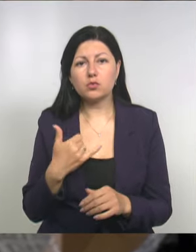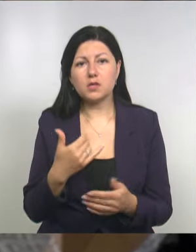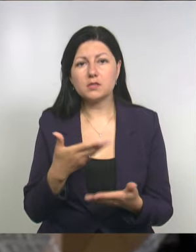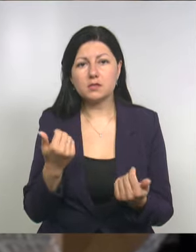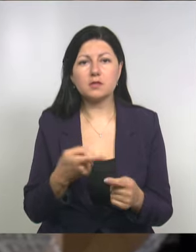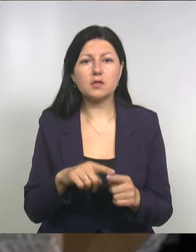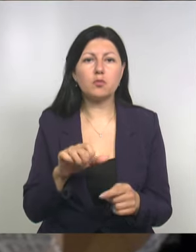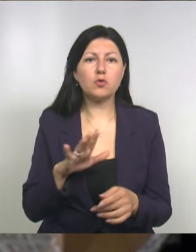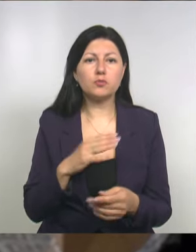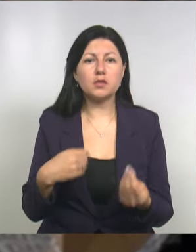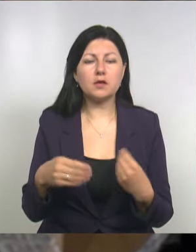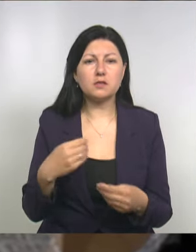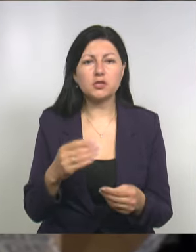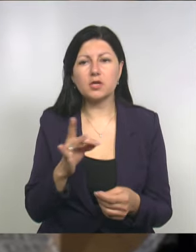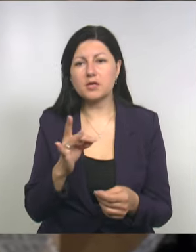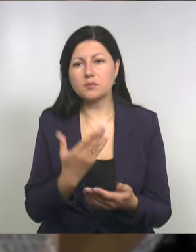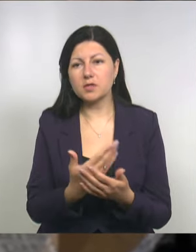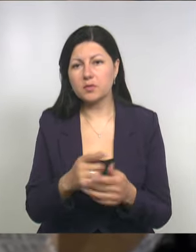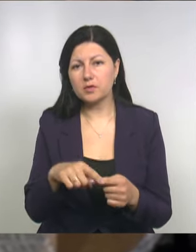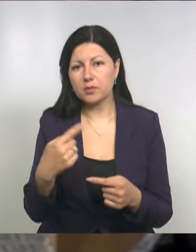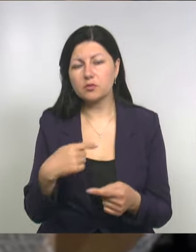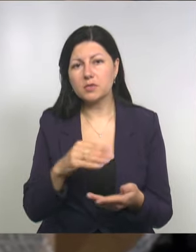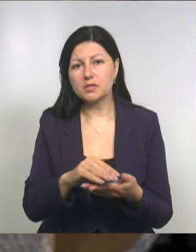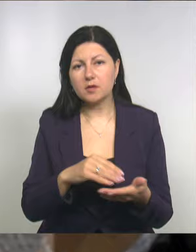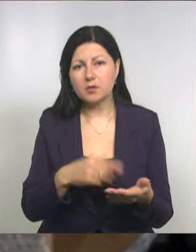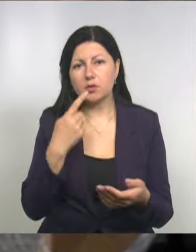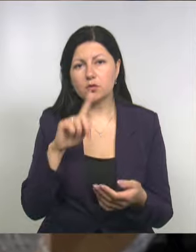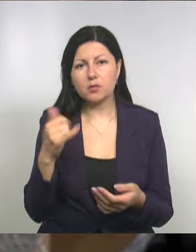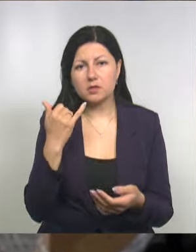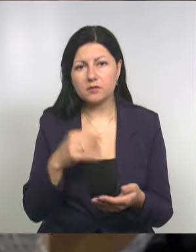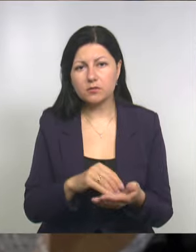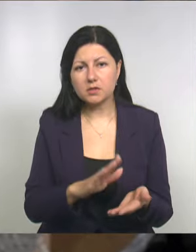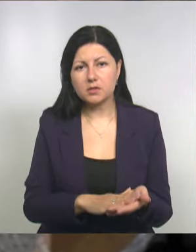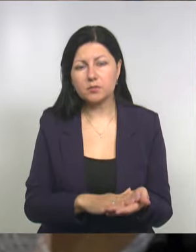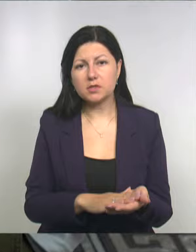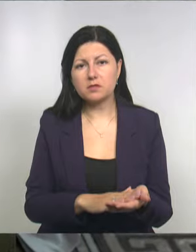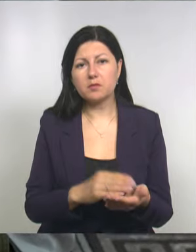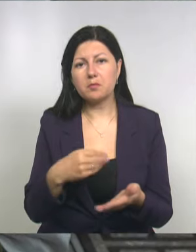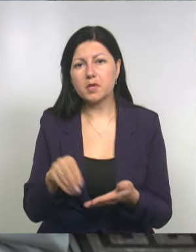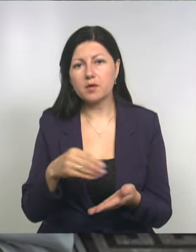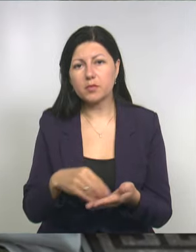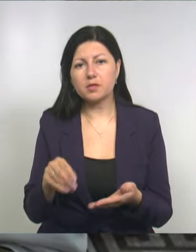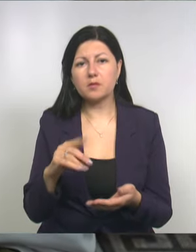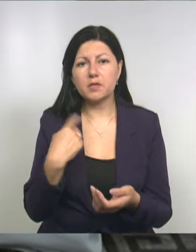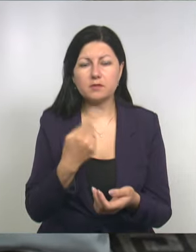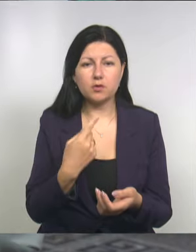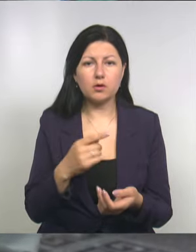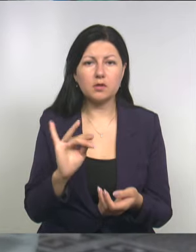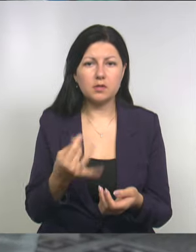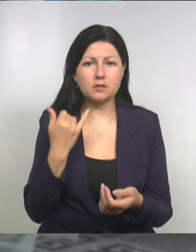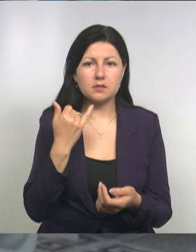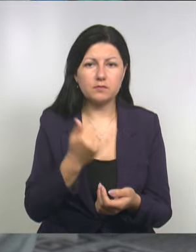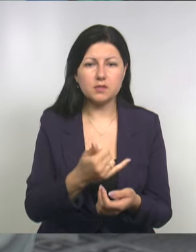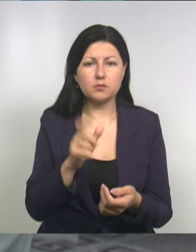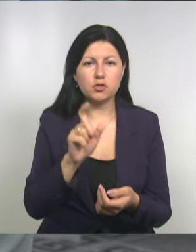всего это может быть с одеждой. Ну, например, размер не подошел, мы записываем, номер телефона записываем, приобретаем индивидуально и связываемся потом